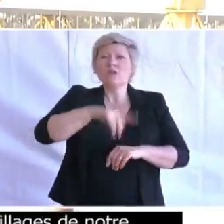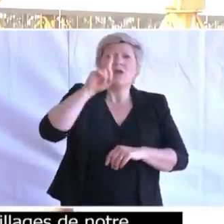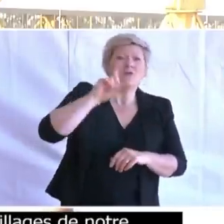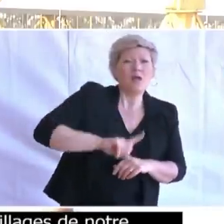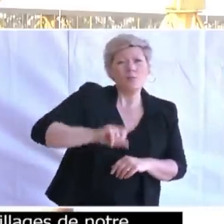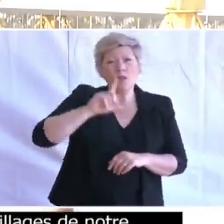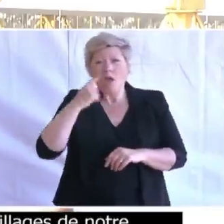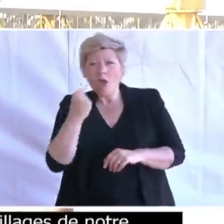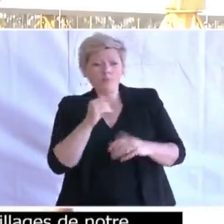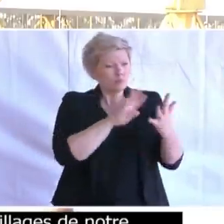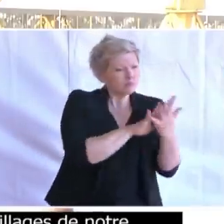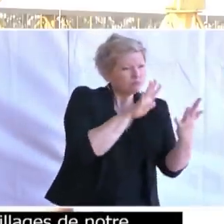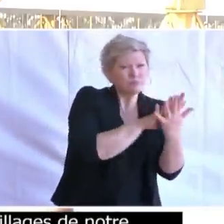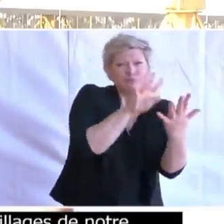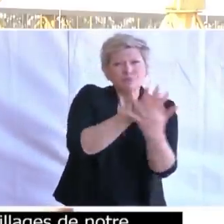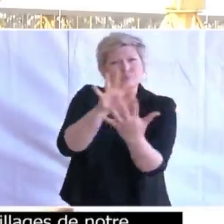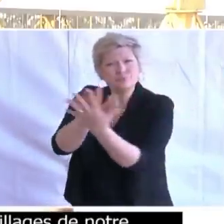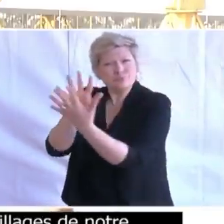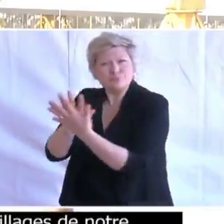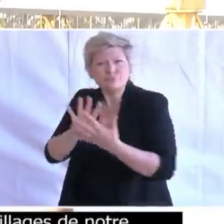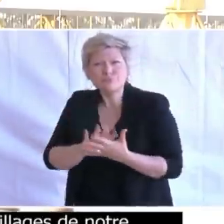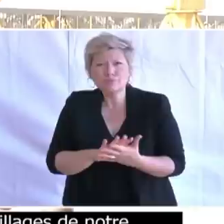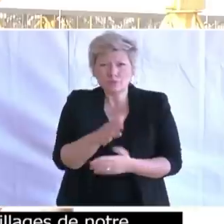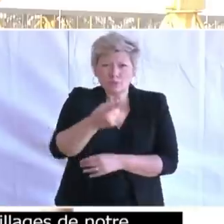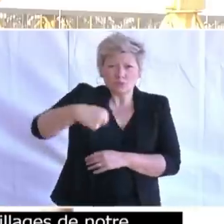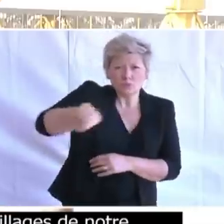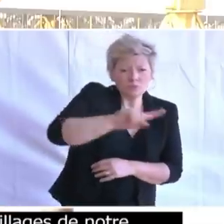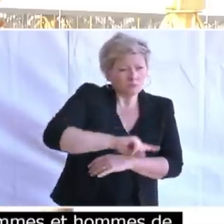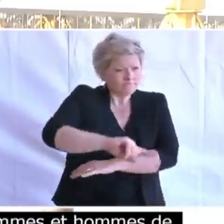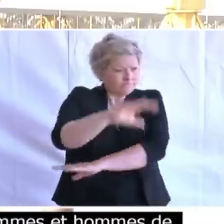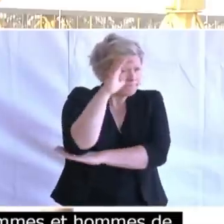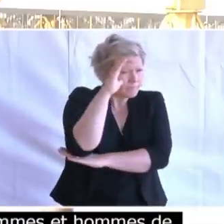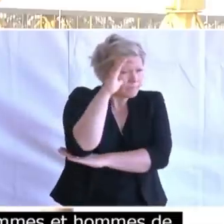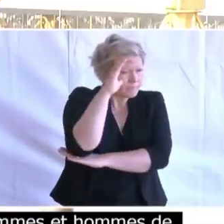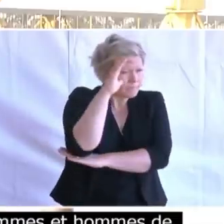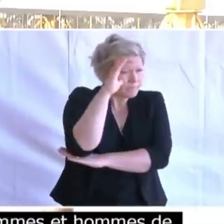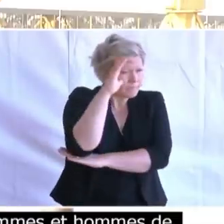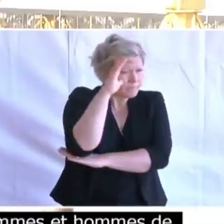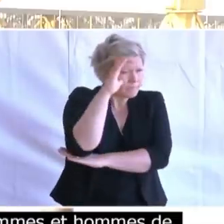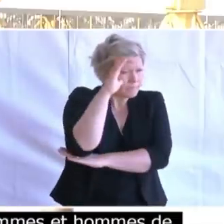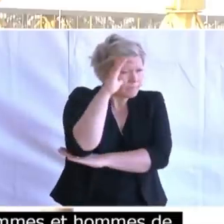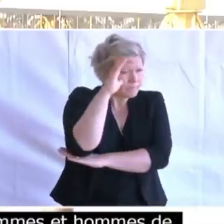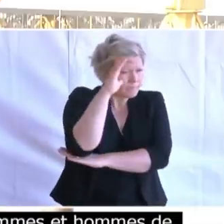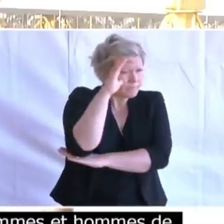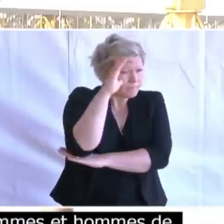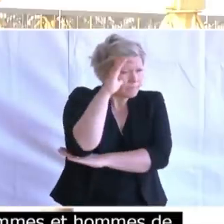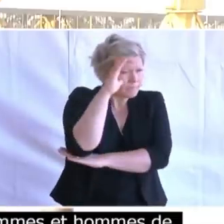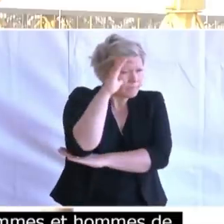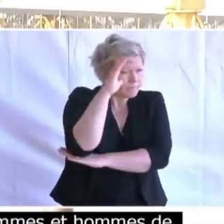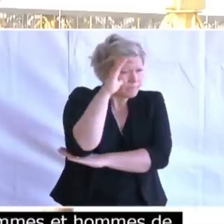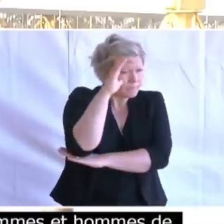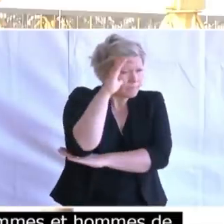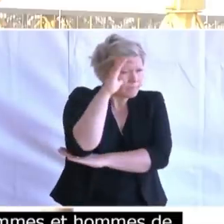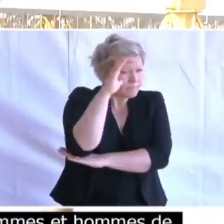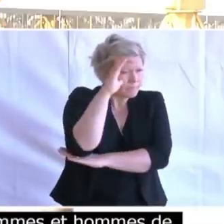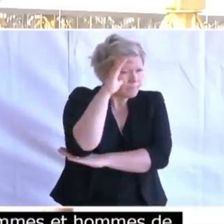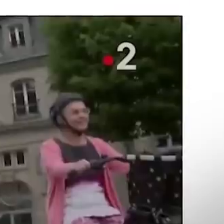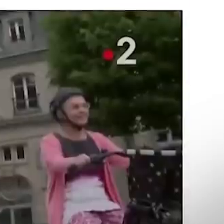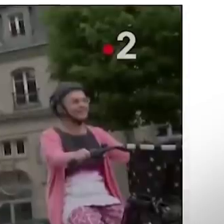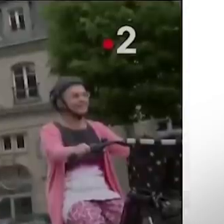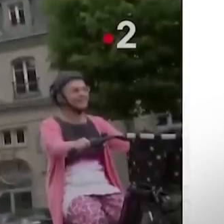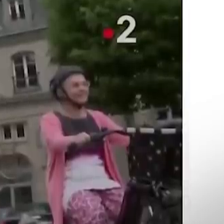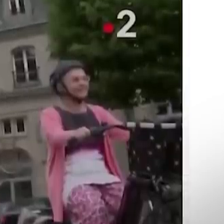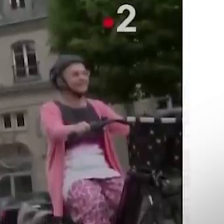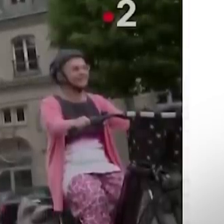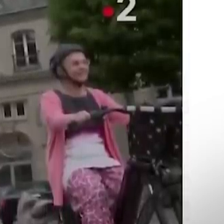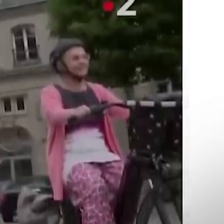femmes et des hommes de bonne volonté, engagés partout, dans leur commune. Je précise qu'Anne Hidalgo a fait un espèce de petit tour de France là pendant l'été, c'est-à-dire